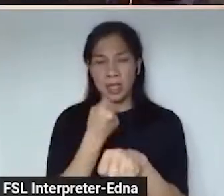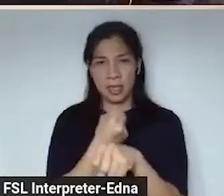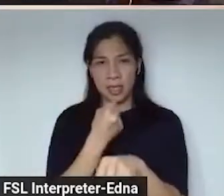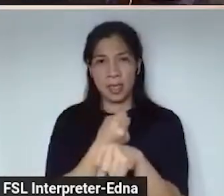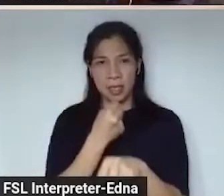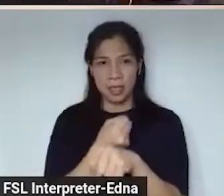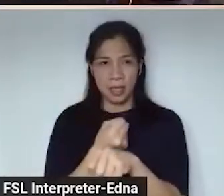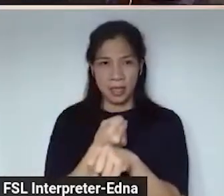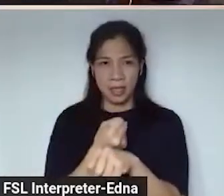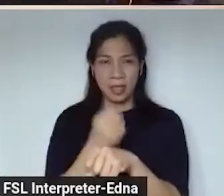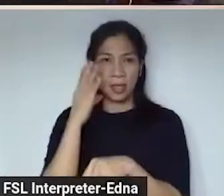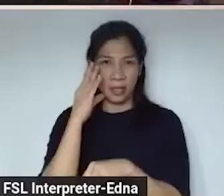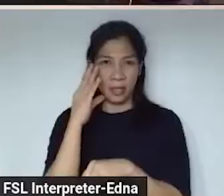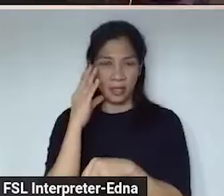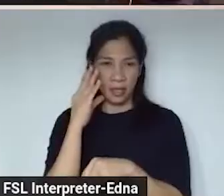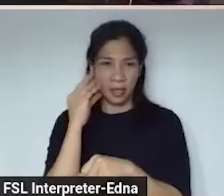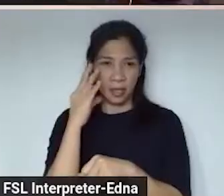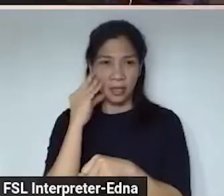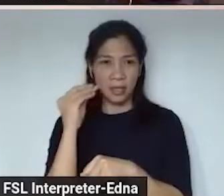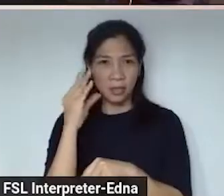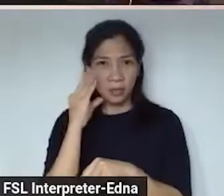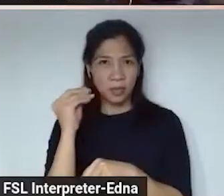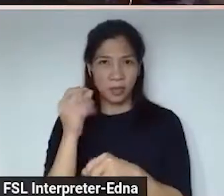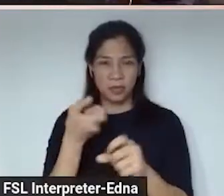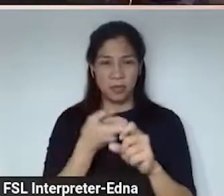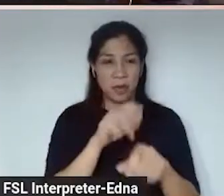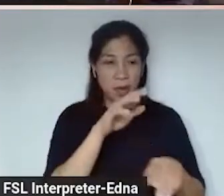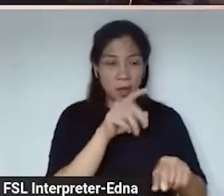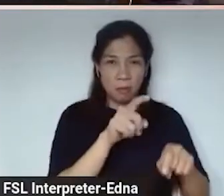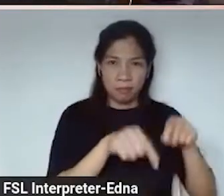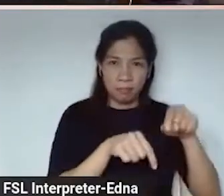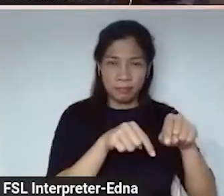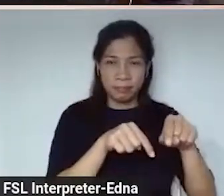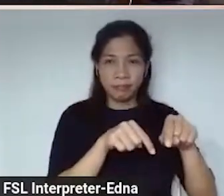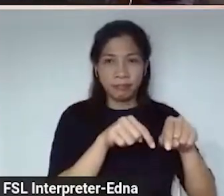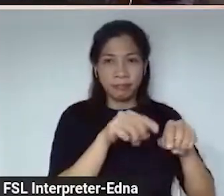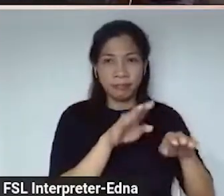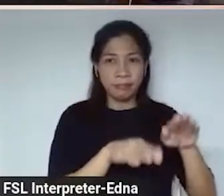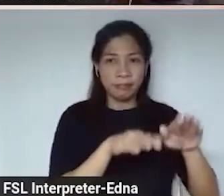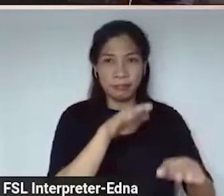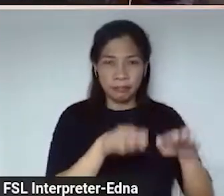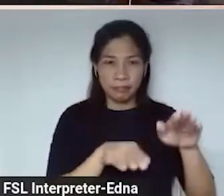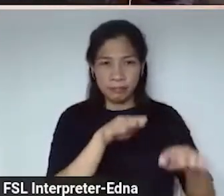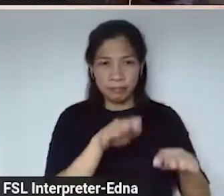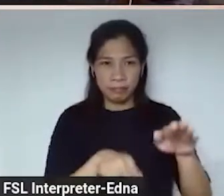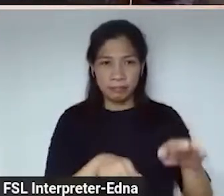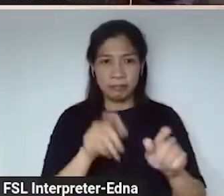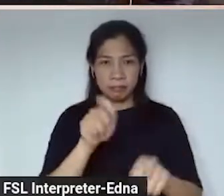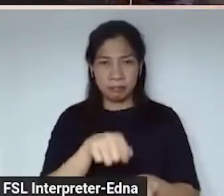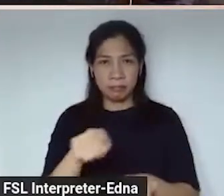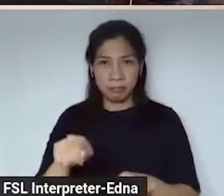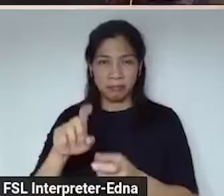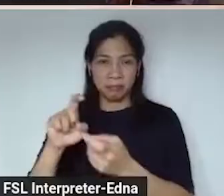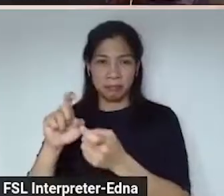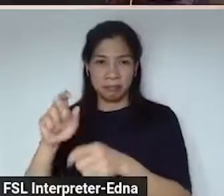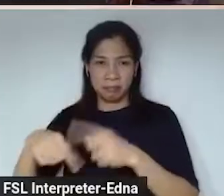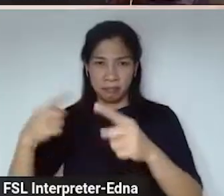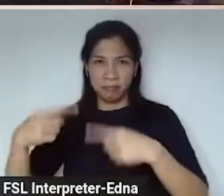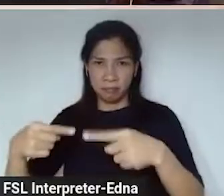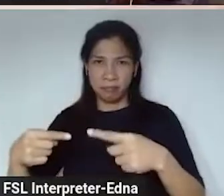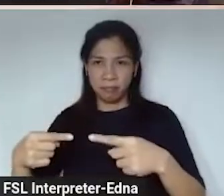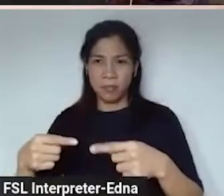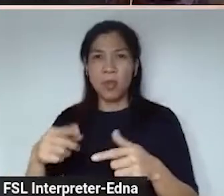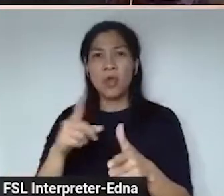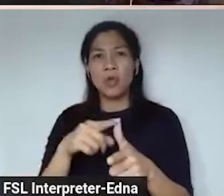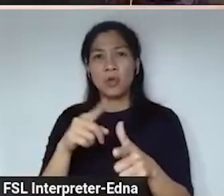to nakaupo ka na sa wheelchair. And then, during the time na you were into depression, sino ang natakbuhan